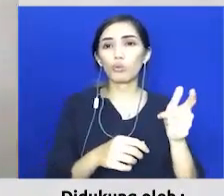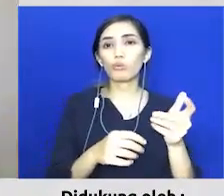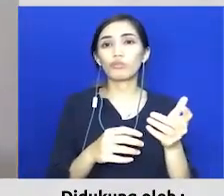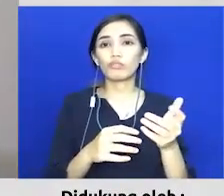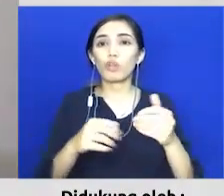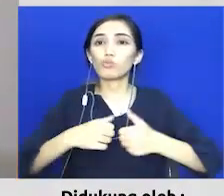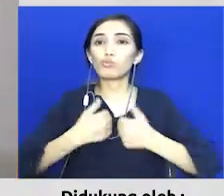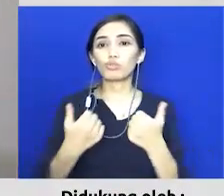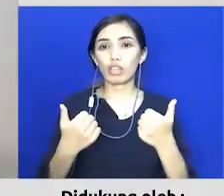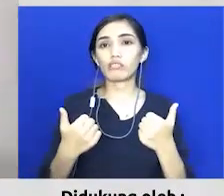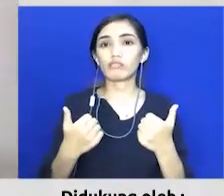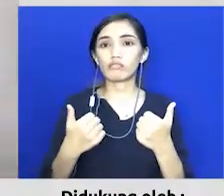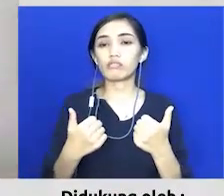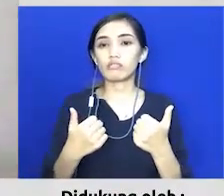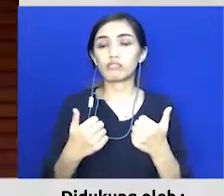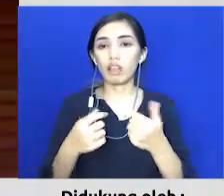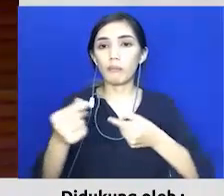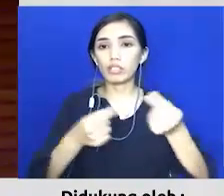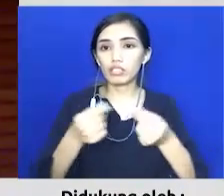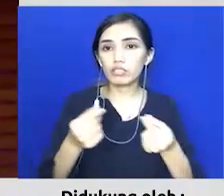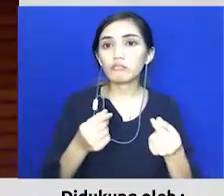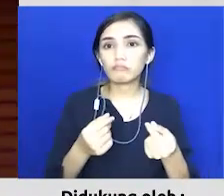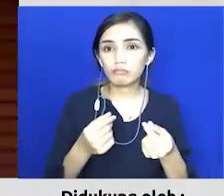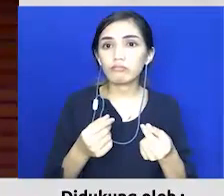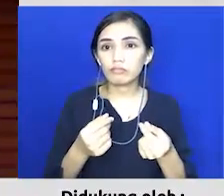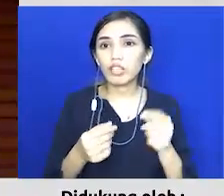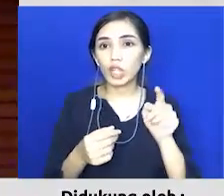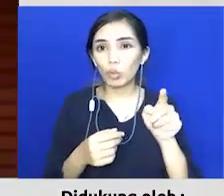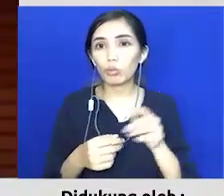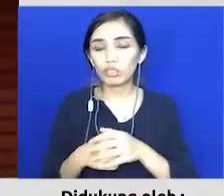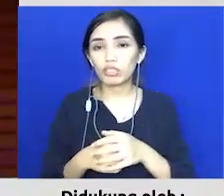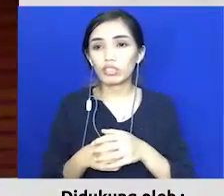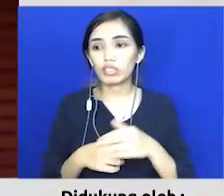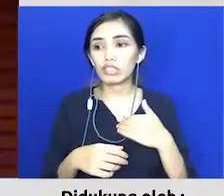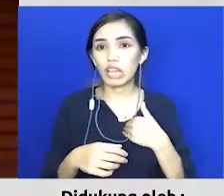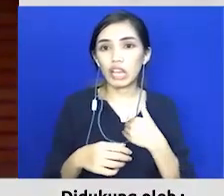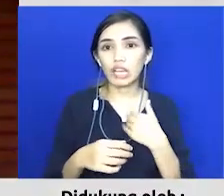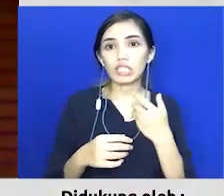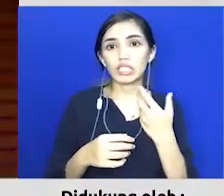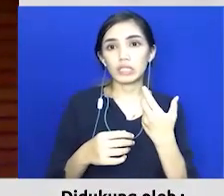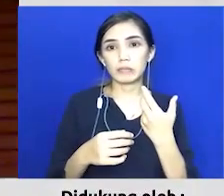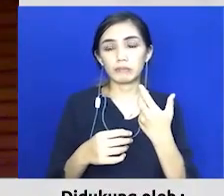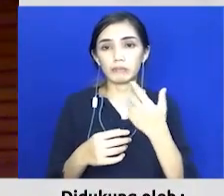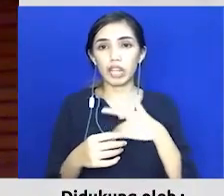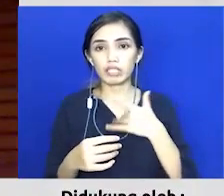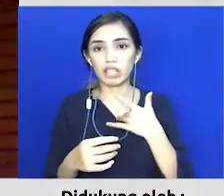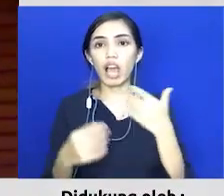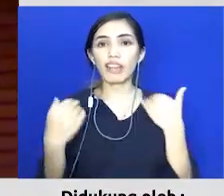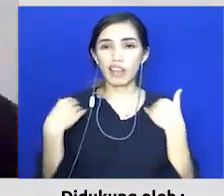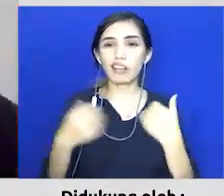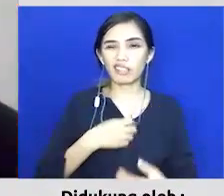kegelisahan soal itu sampai hari ini. Kalau aku ngelihatnya gini, aku rasa kita itu entah